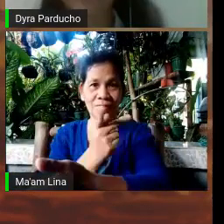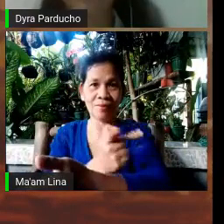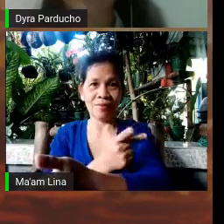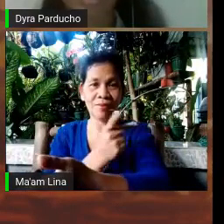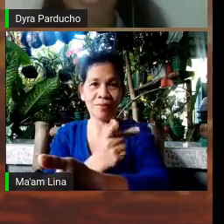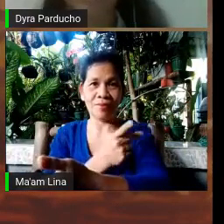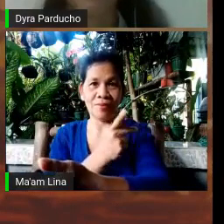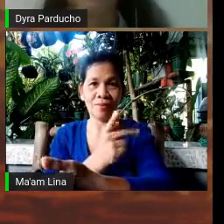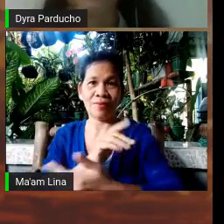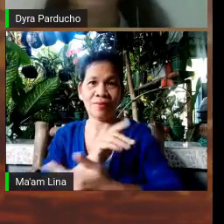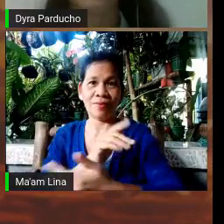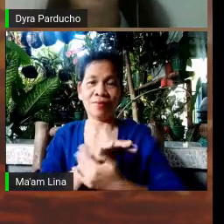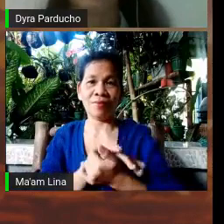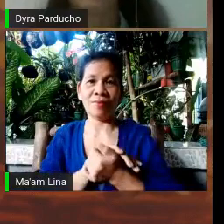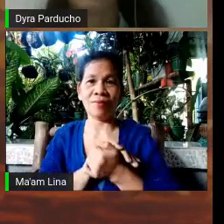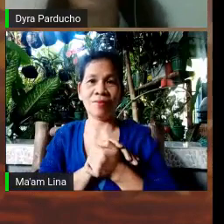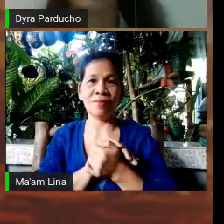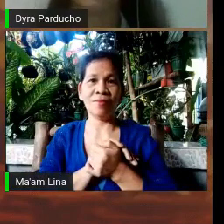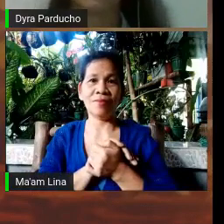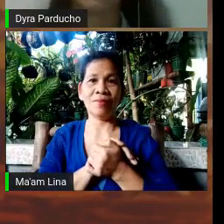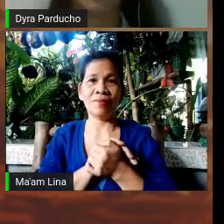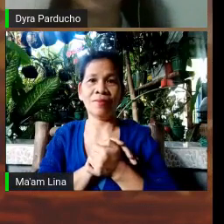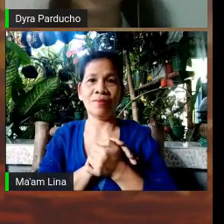At sa atin po ay